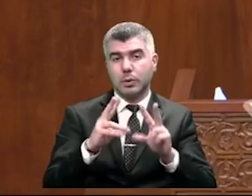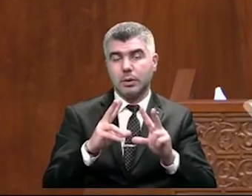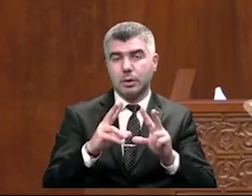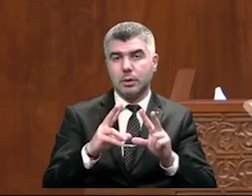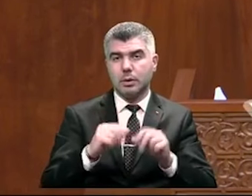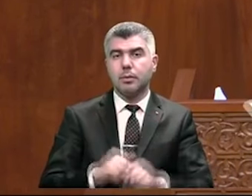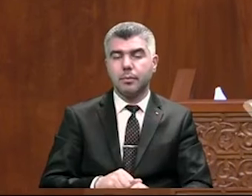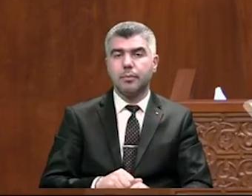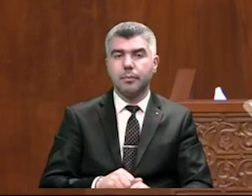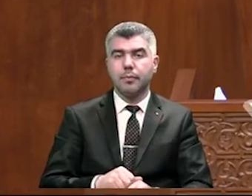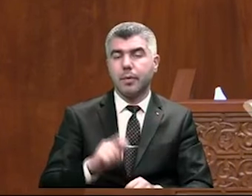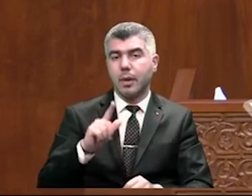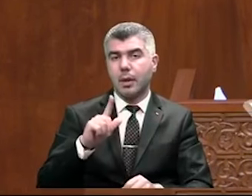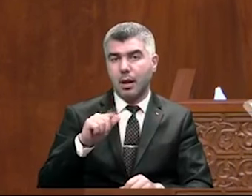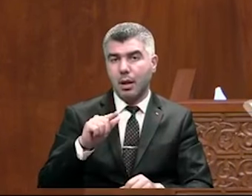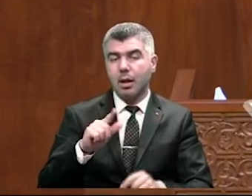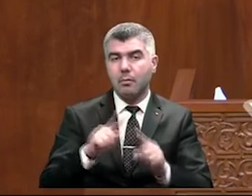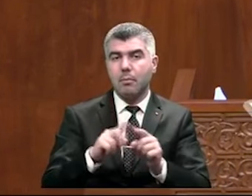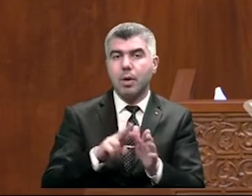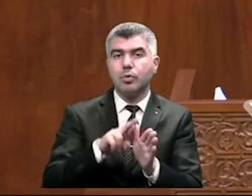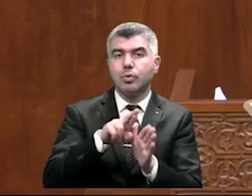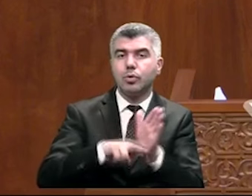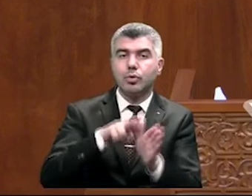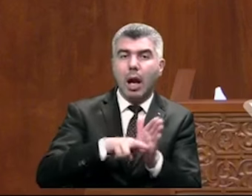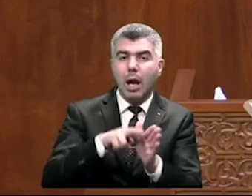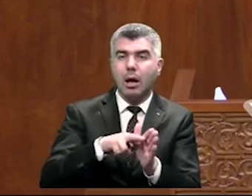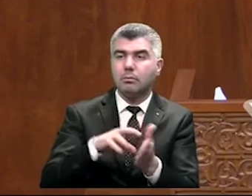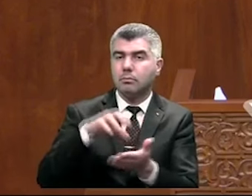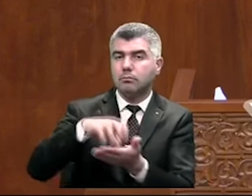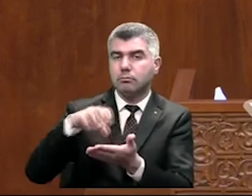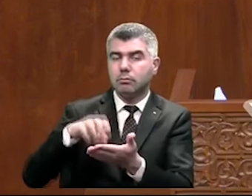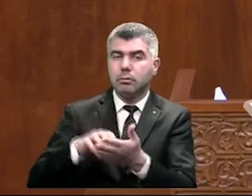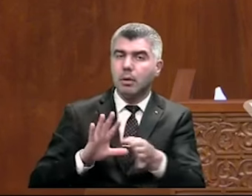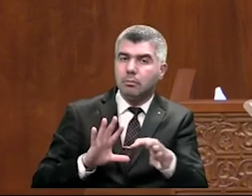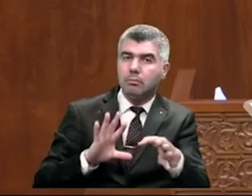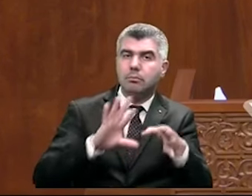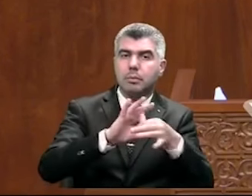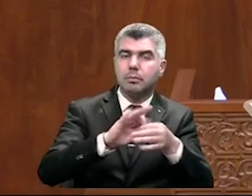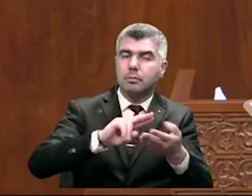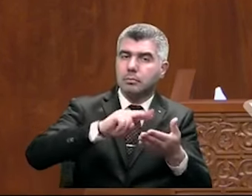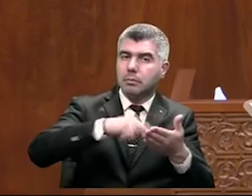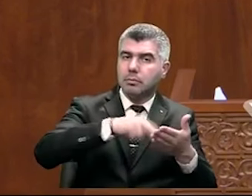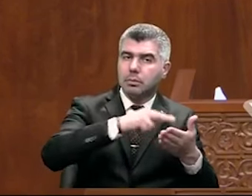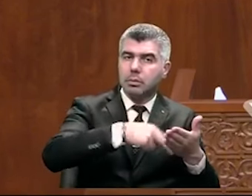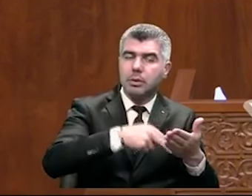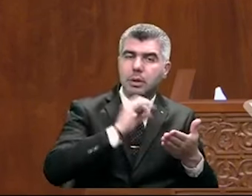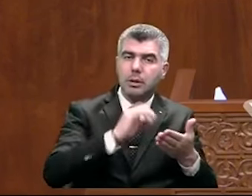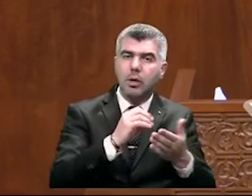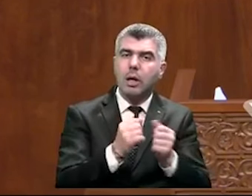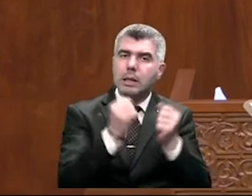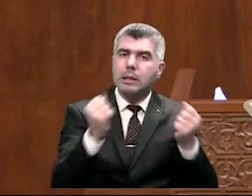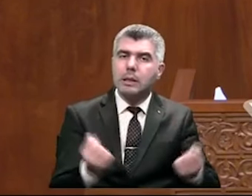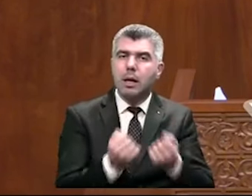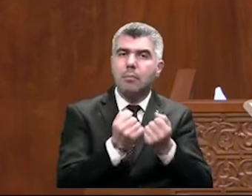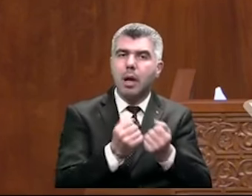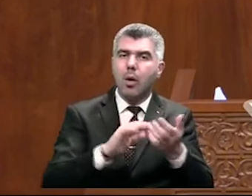مع انتظارات الجهات في اطار برامج تعاقديه مع الجهات من اجل ضمان تنميه مندمجه